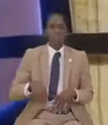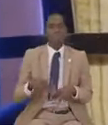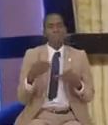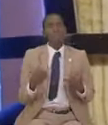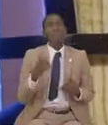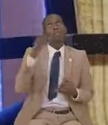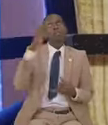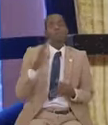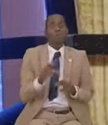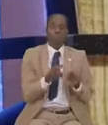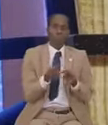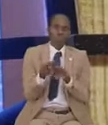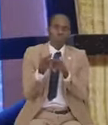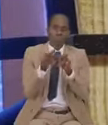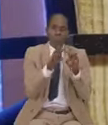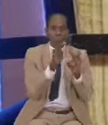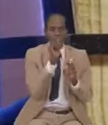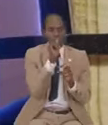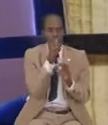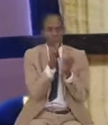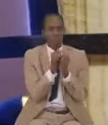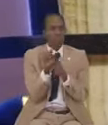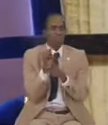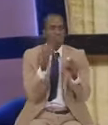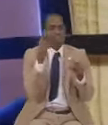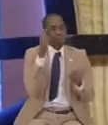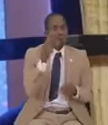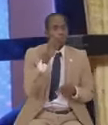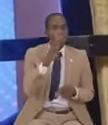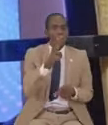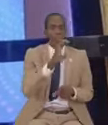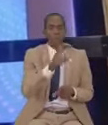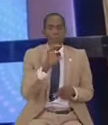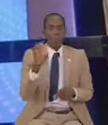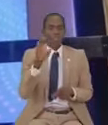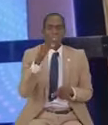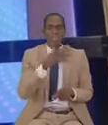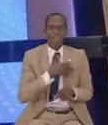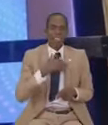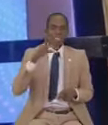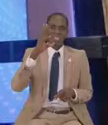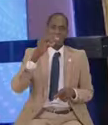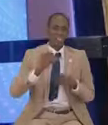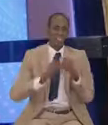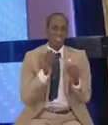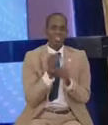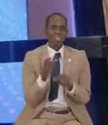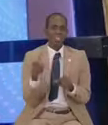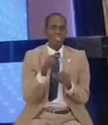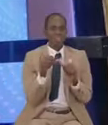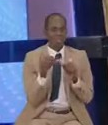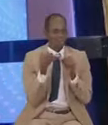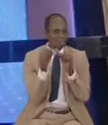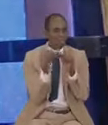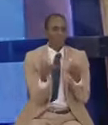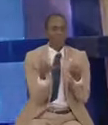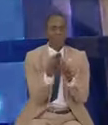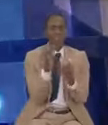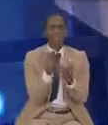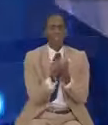alors mais Dieu était patient avec eux ils ont continué de cette manière et tu as eu que